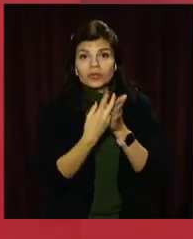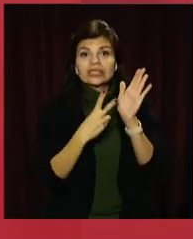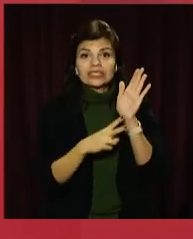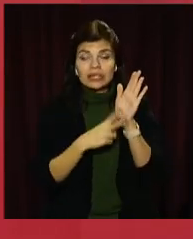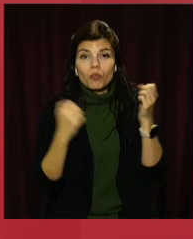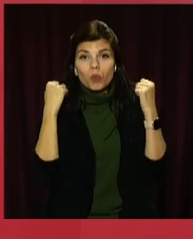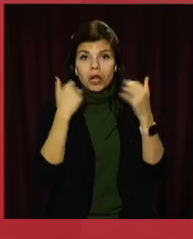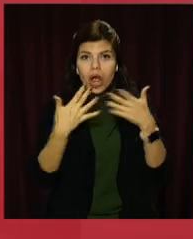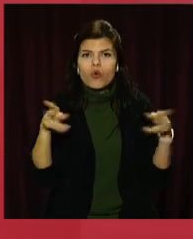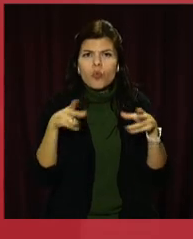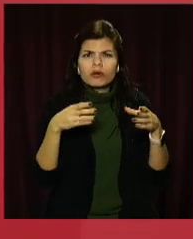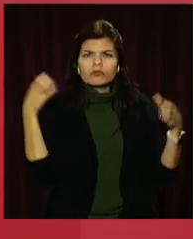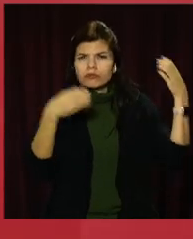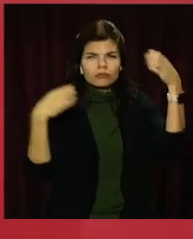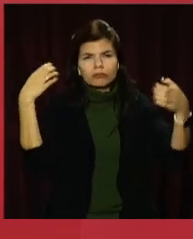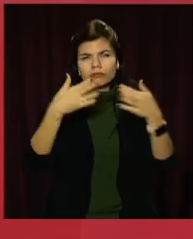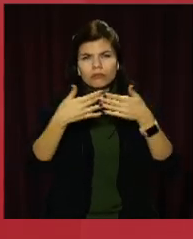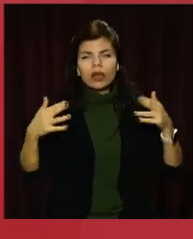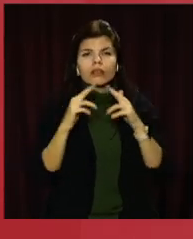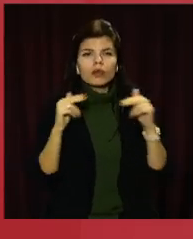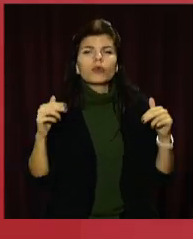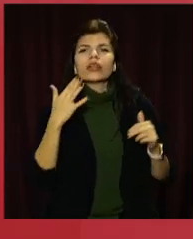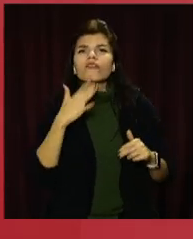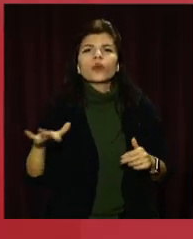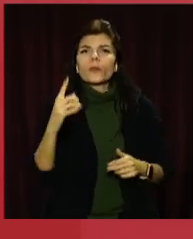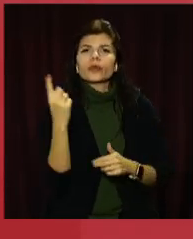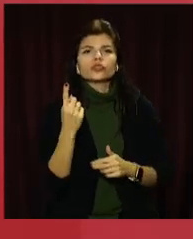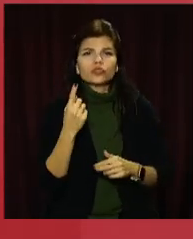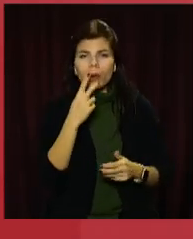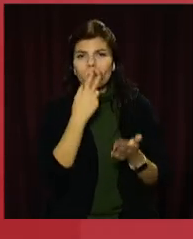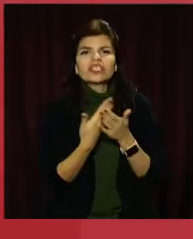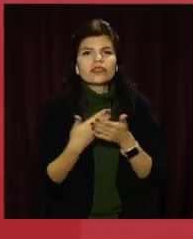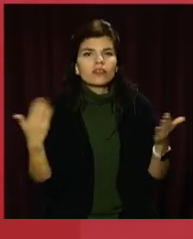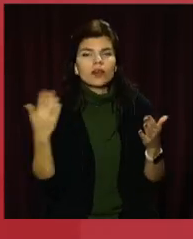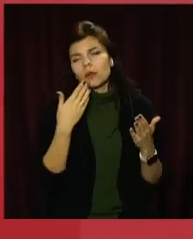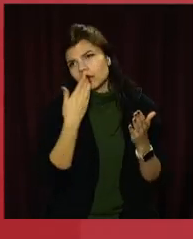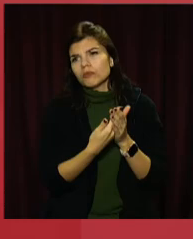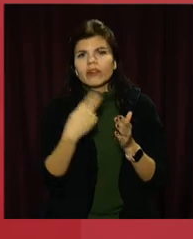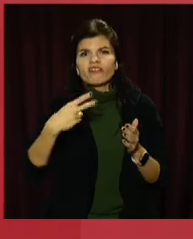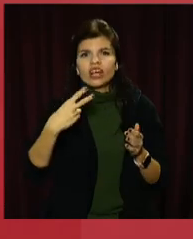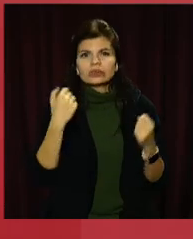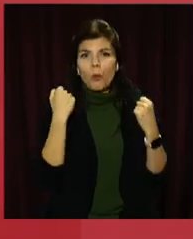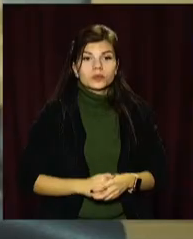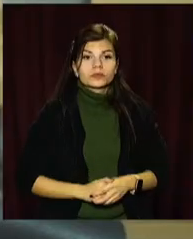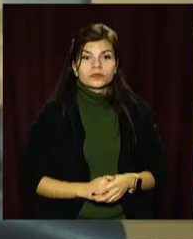70 спортивних клубів. Дніпропетровщину на європейській першості представляли майже 20